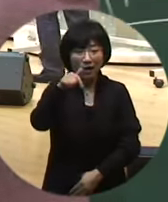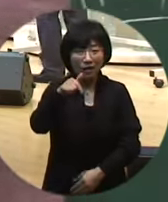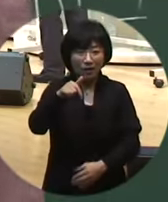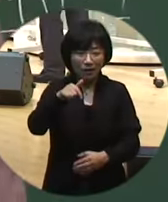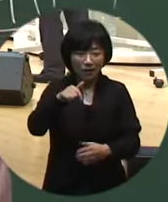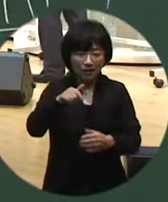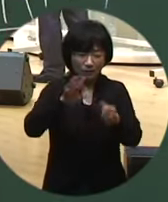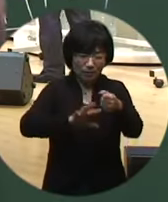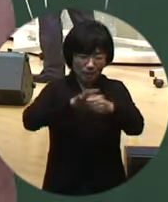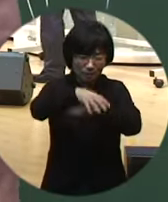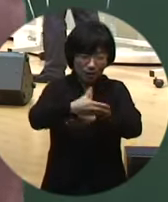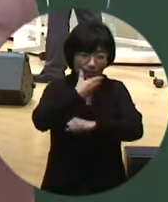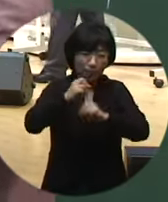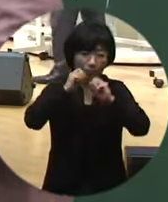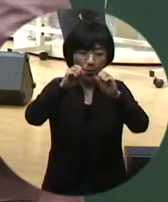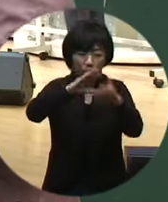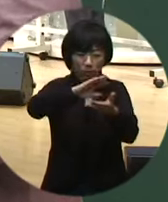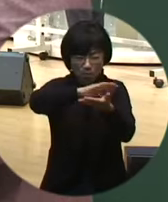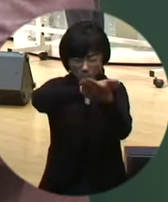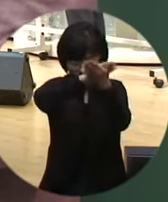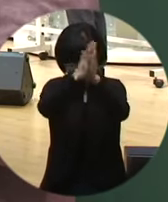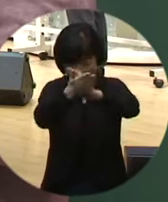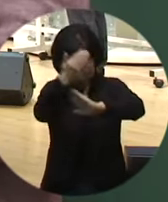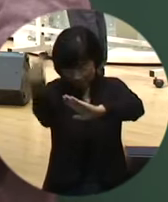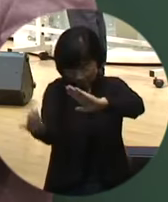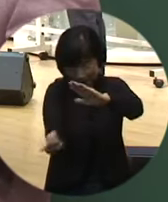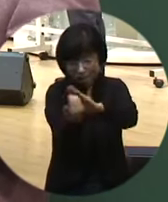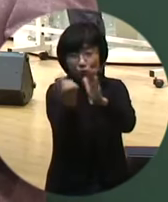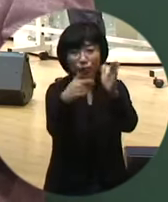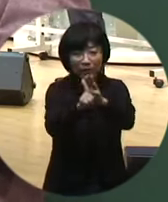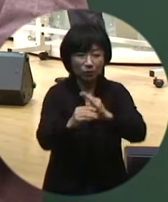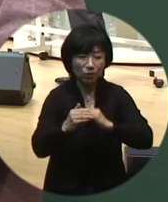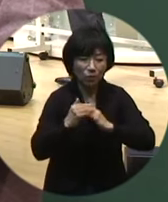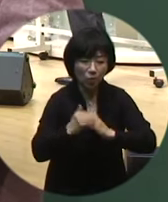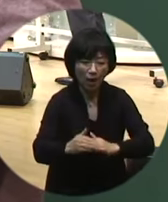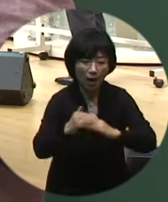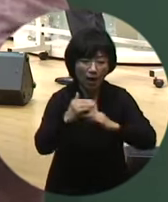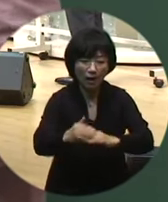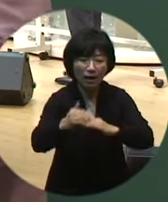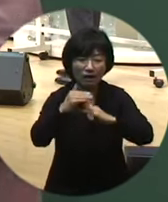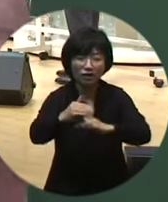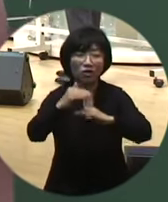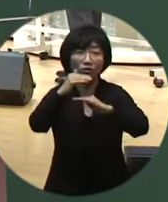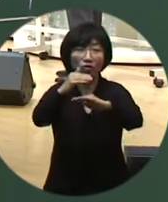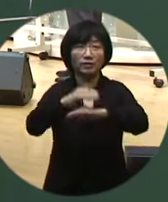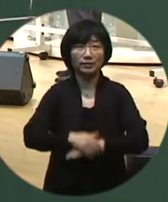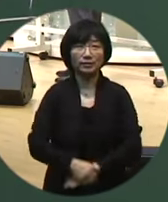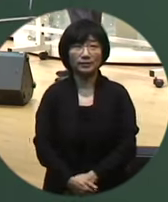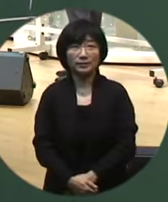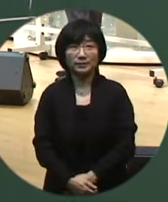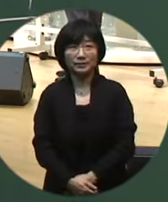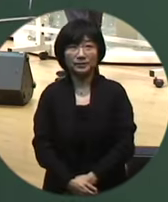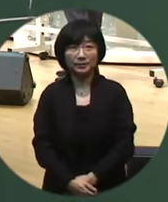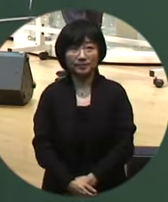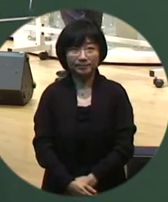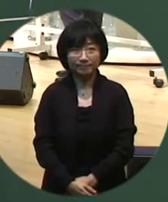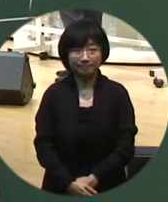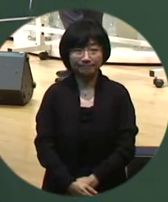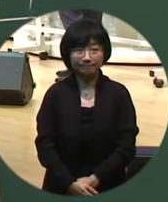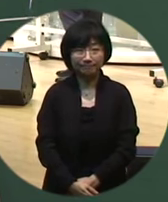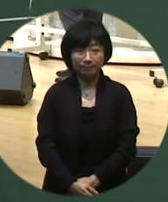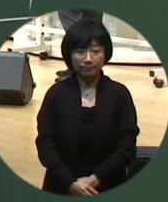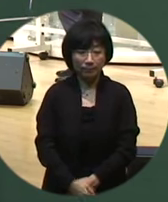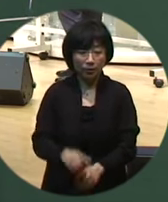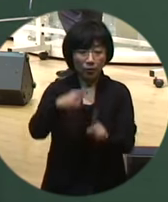이게 교회 아닙니까, 여러분? So this is a church. 교회의 결론은 복음이어야 돼요. The conclusion of the church needs to be the gospel. 교회는 결과 세계복음화,